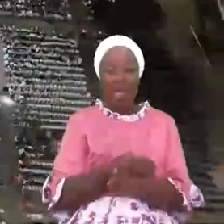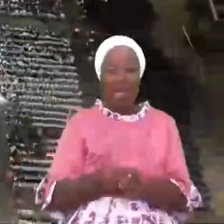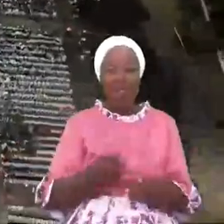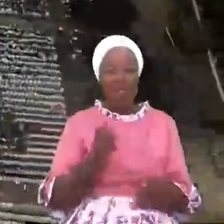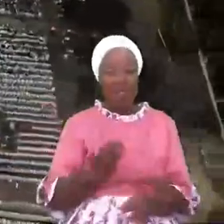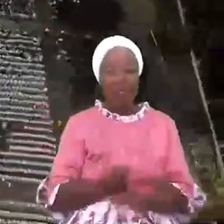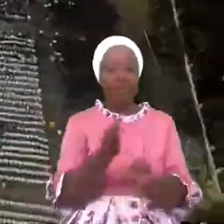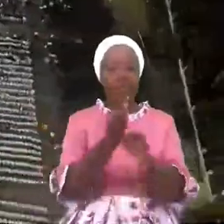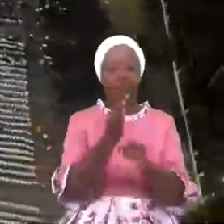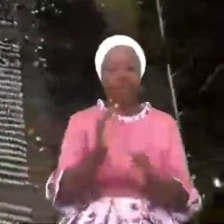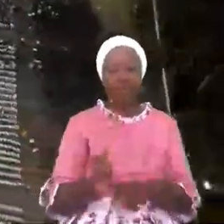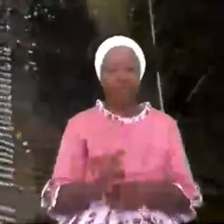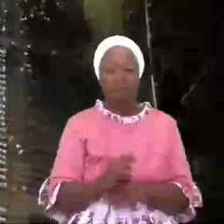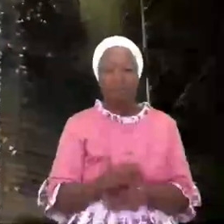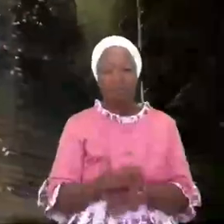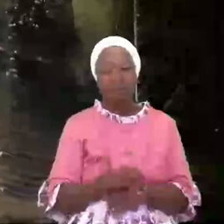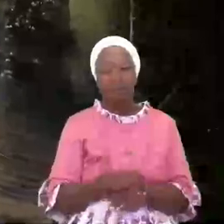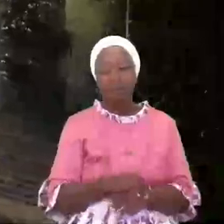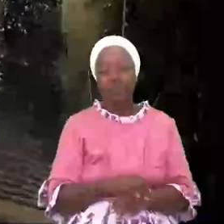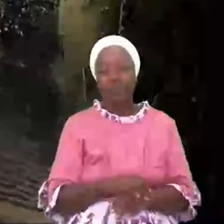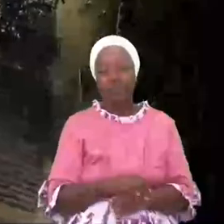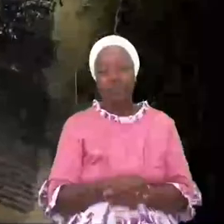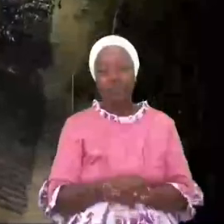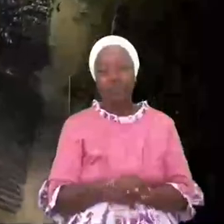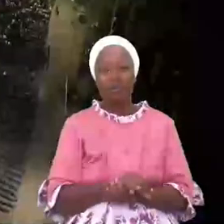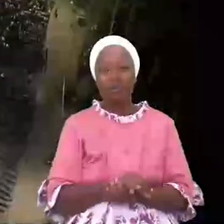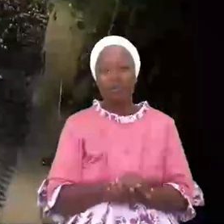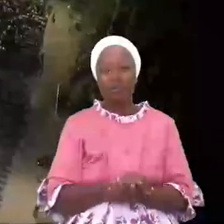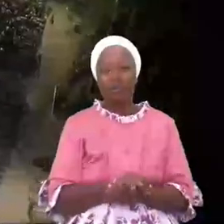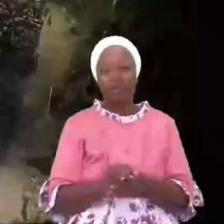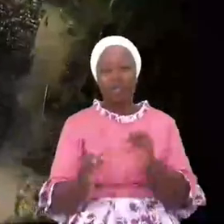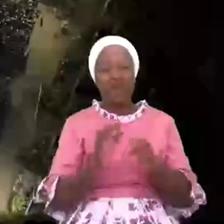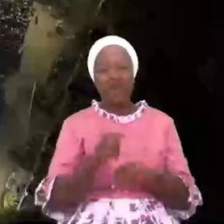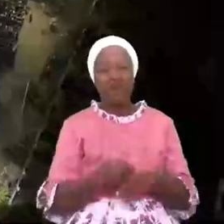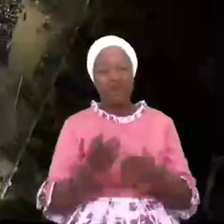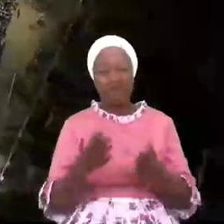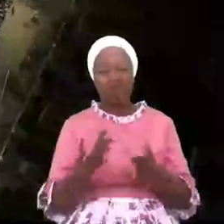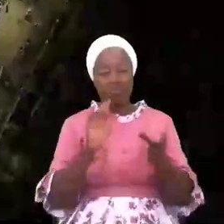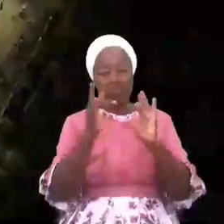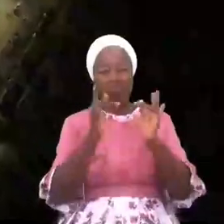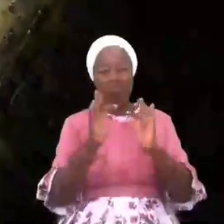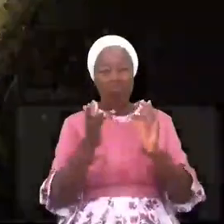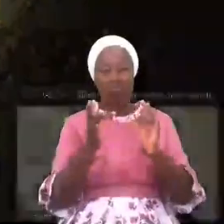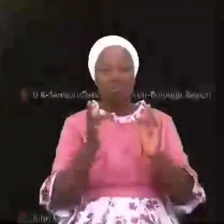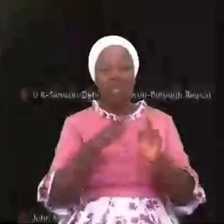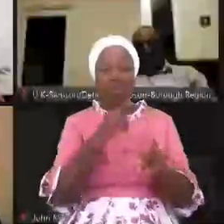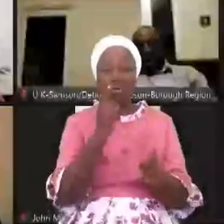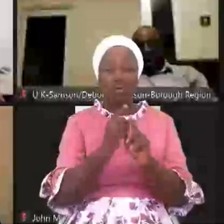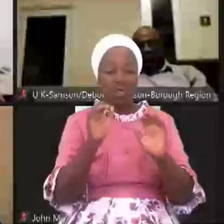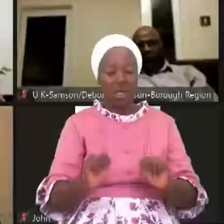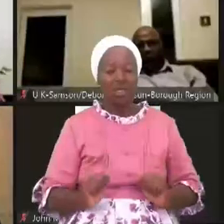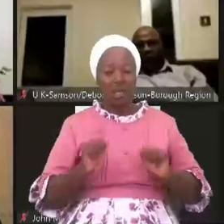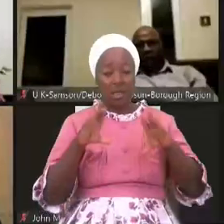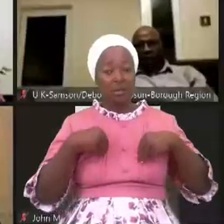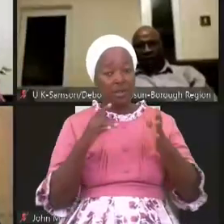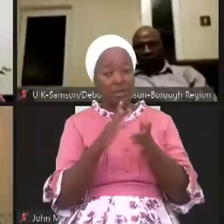des nouveaux convertis. Si vous suivez en ligne et vous voulez donner votre vie à